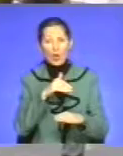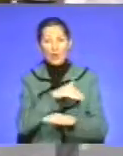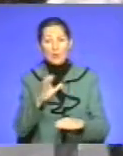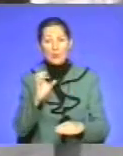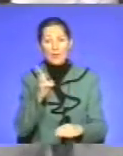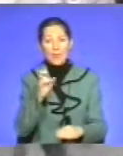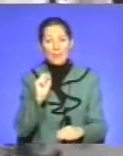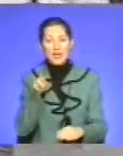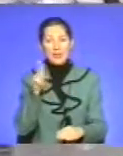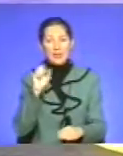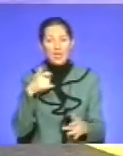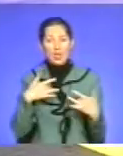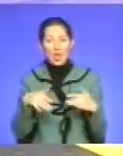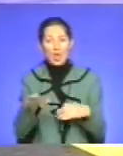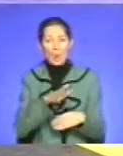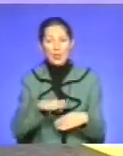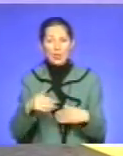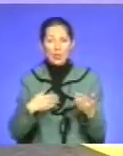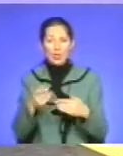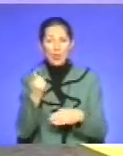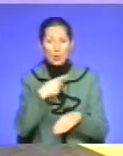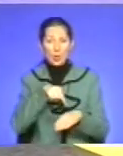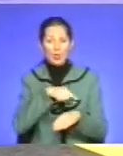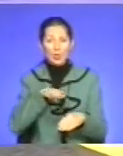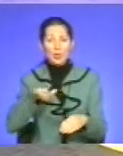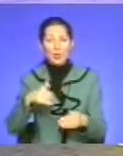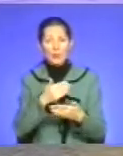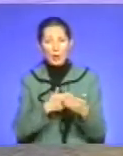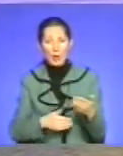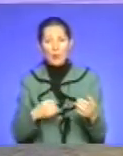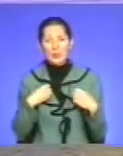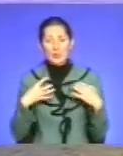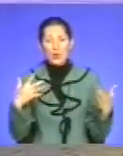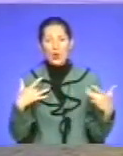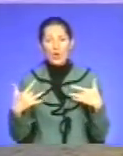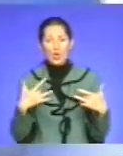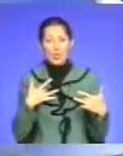театрального майдану тернополяни пройшли за годину. Далі за програмою святковий концерт.